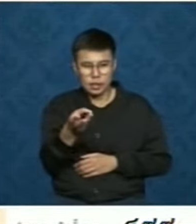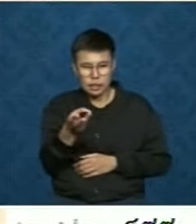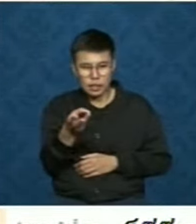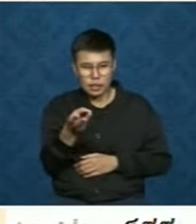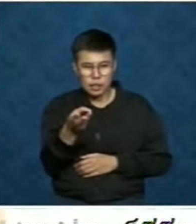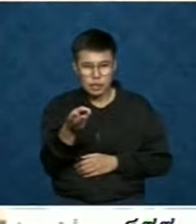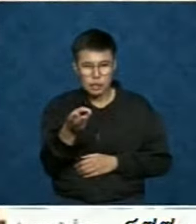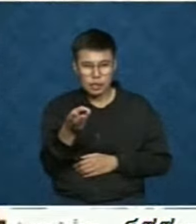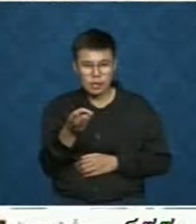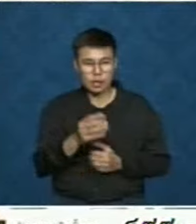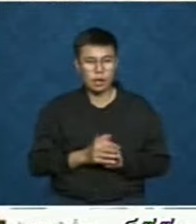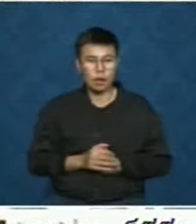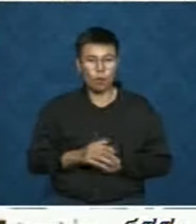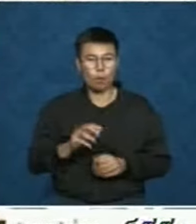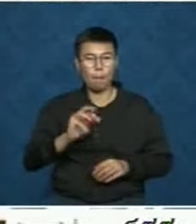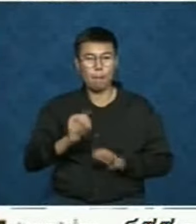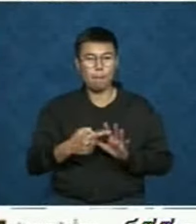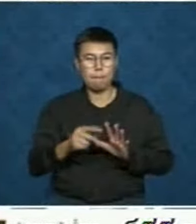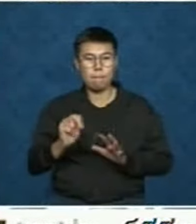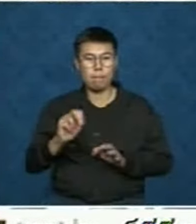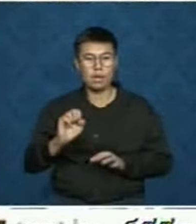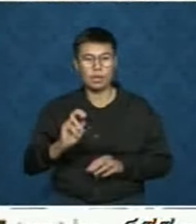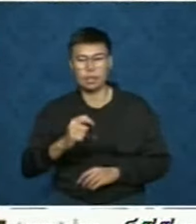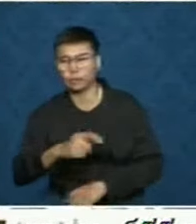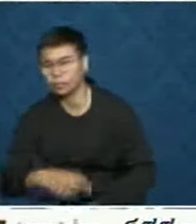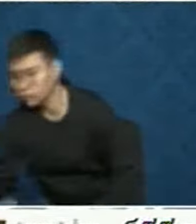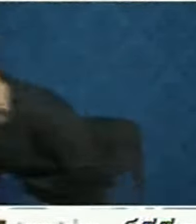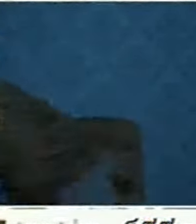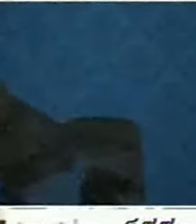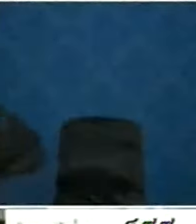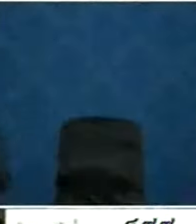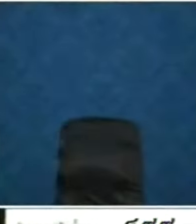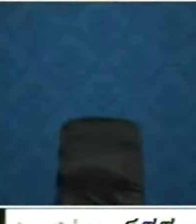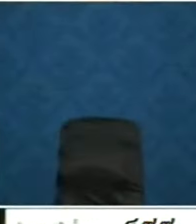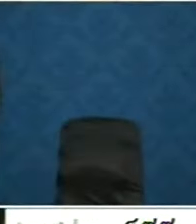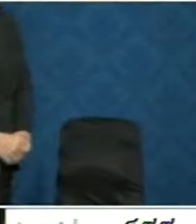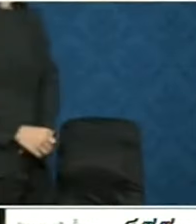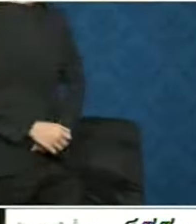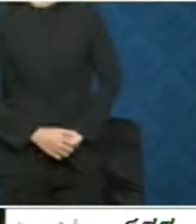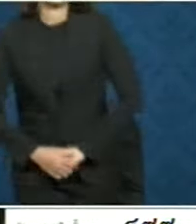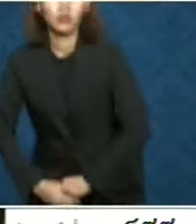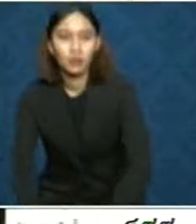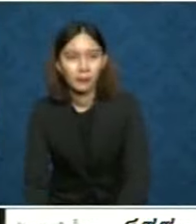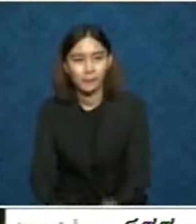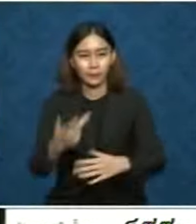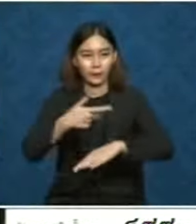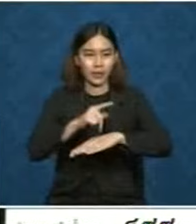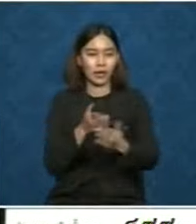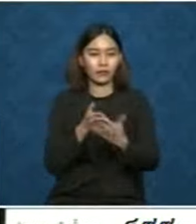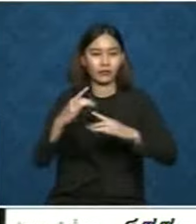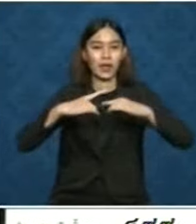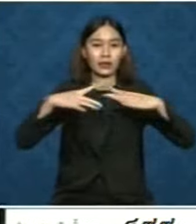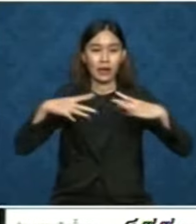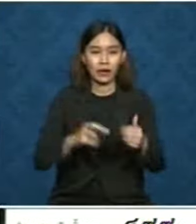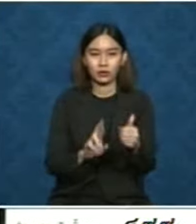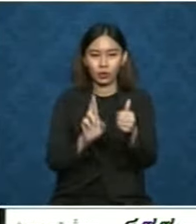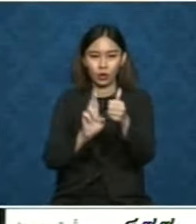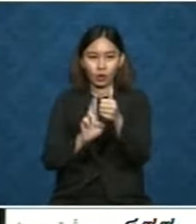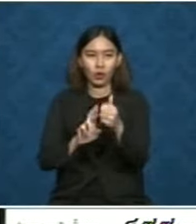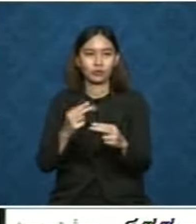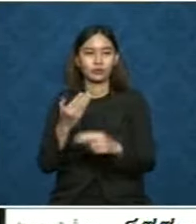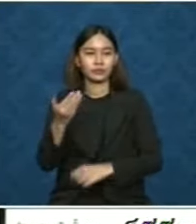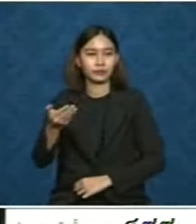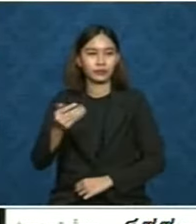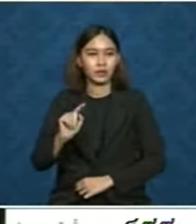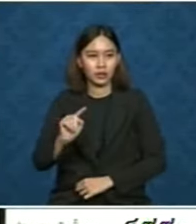ไม่สภาเสียเวลาผมครูมานิชครับก็อยากให้เอ่อท่านประธานพิฝ่ายค้านท่านปกรวุฒแล้วก็ท่านโลมท่านณัฐวุฒิ